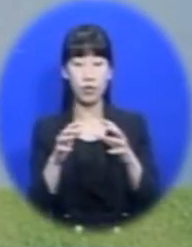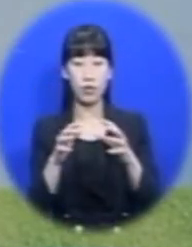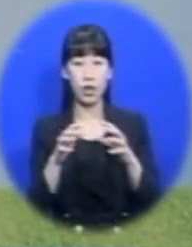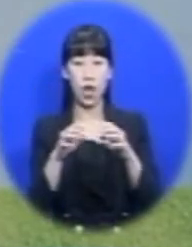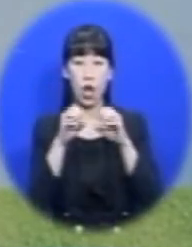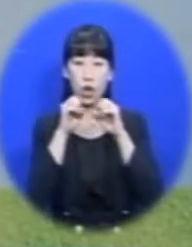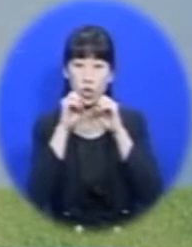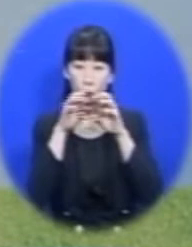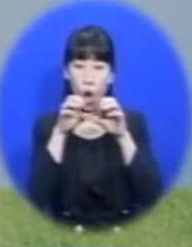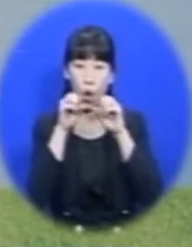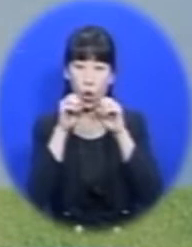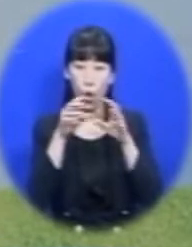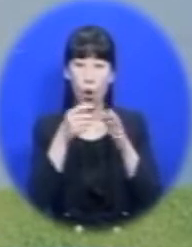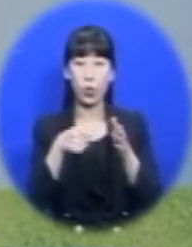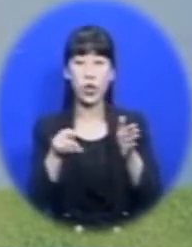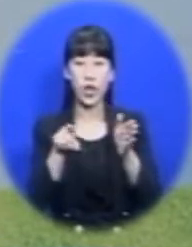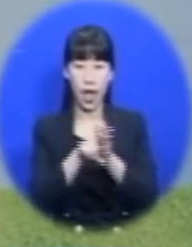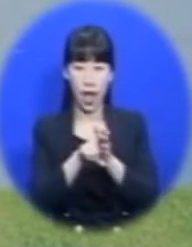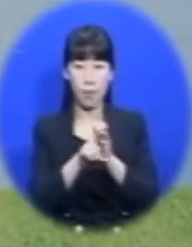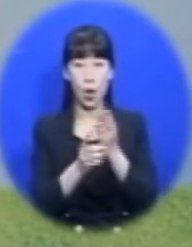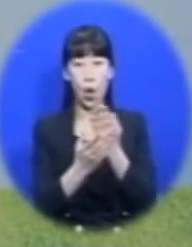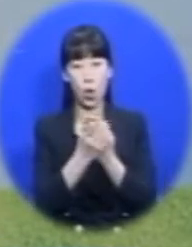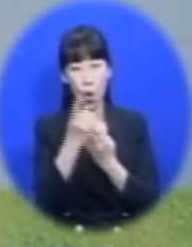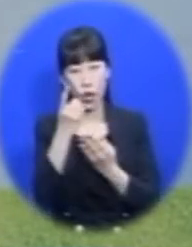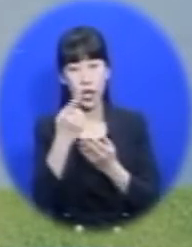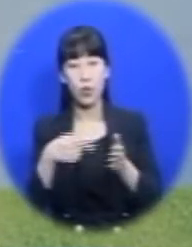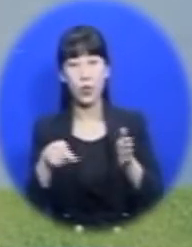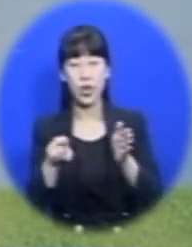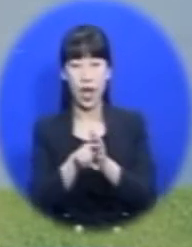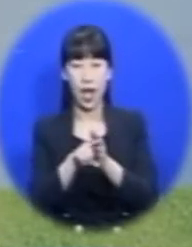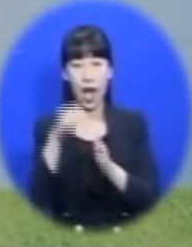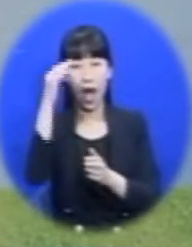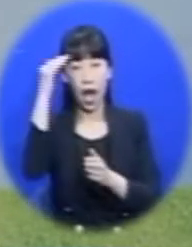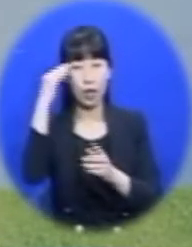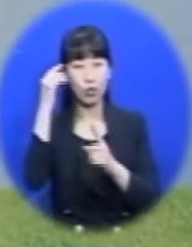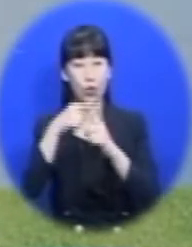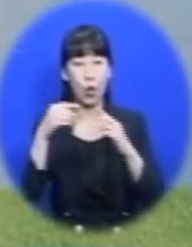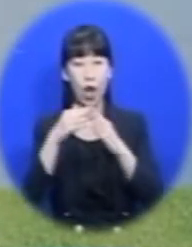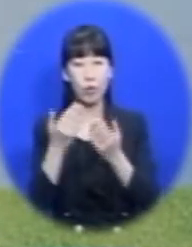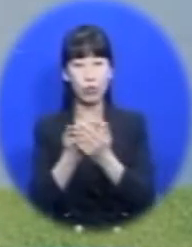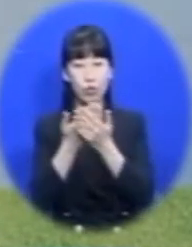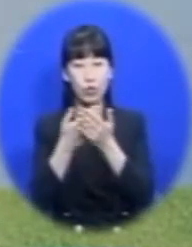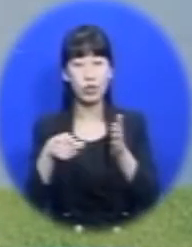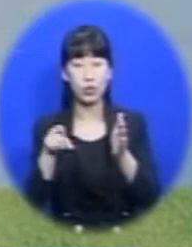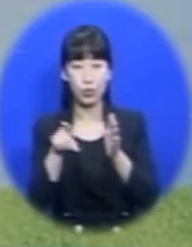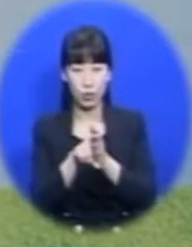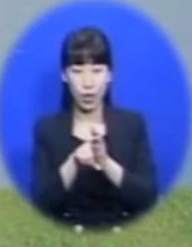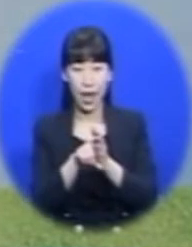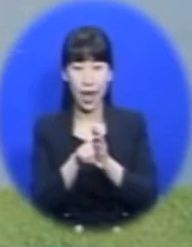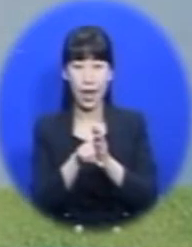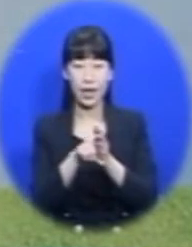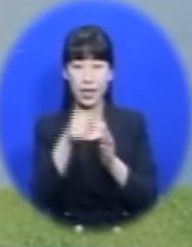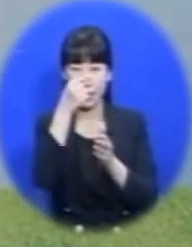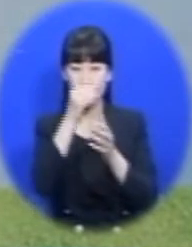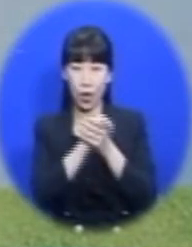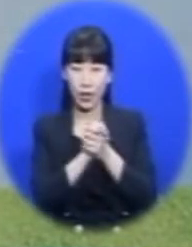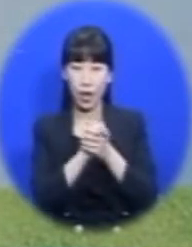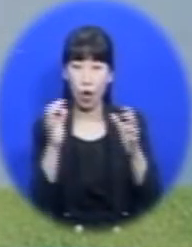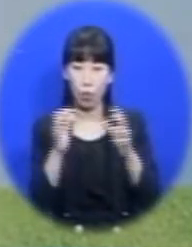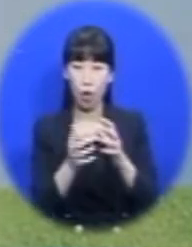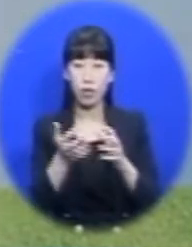선교 완성을 위해 민족의 통일을 위해 한국교회의 부흥을 위해서 중보하겠다고 했는데 이제